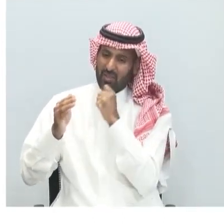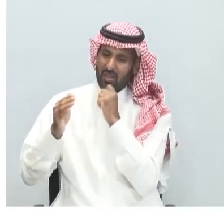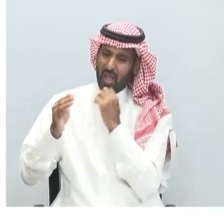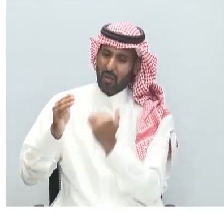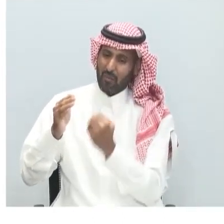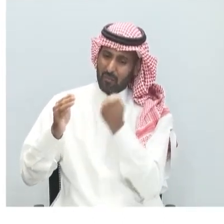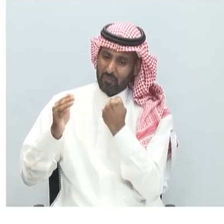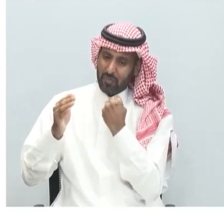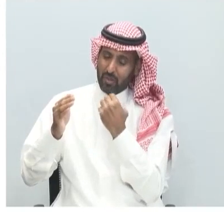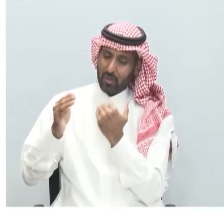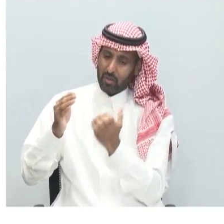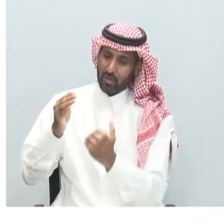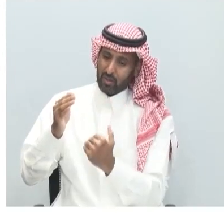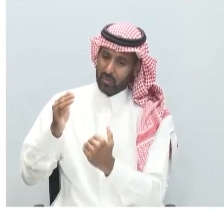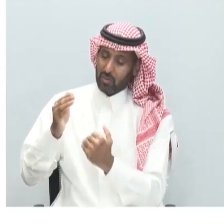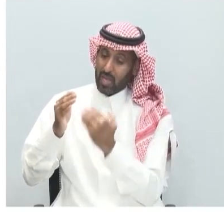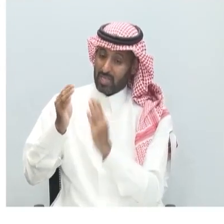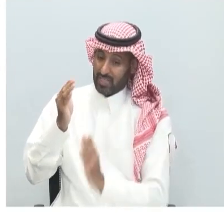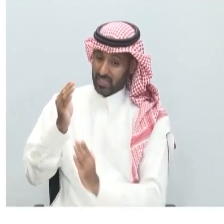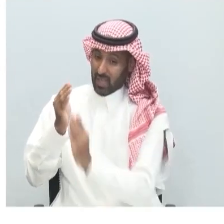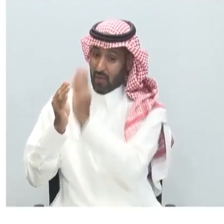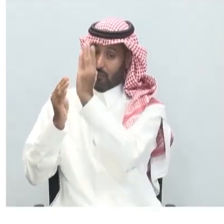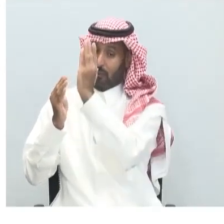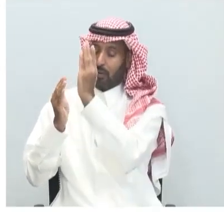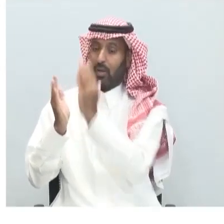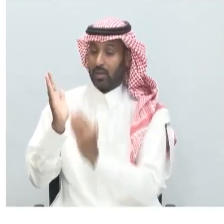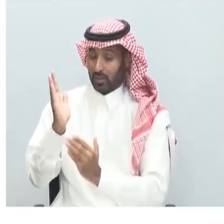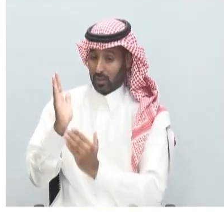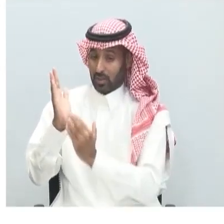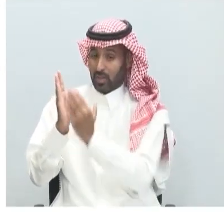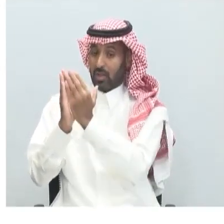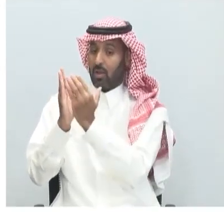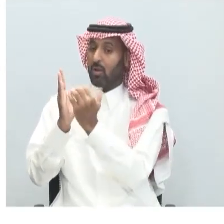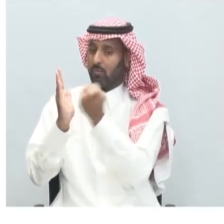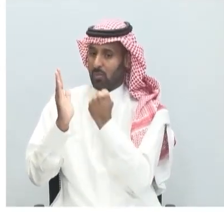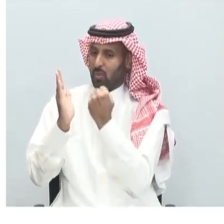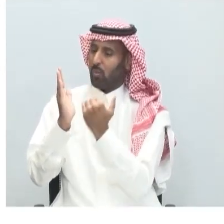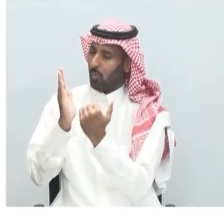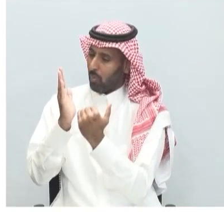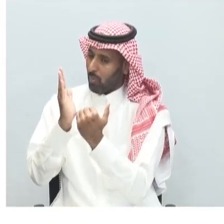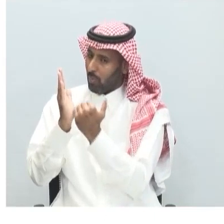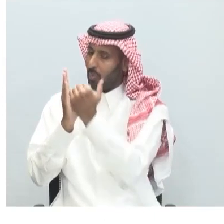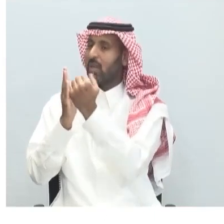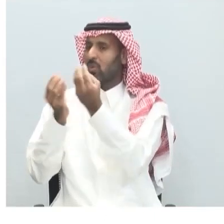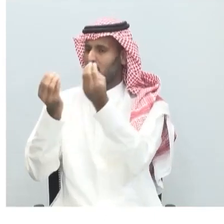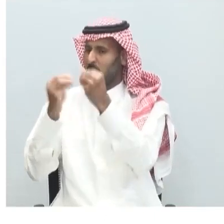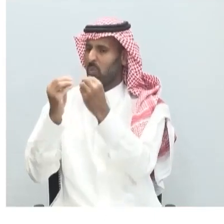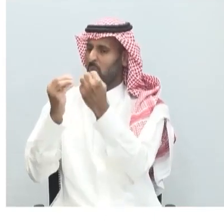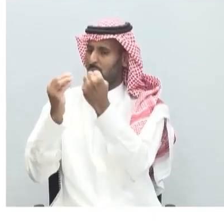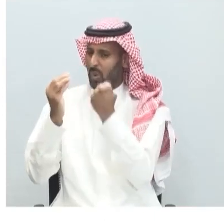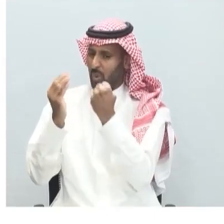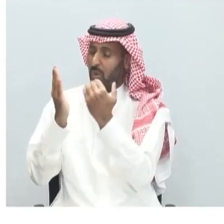طاقه لاحظ السهم فهنا يكون الاعلى طاقه اذا ازدياد السهم بهذه الطريقه